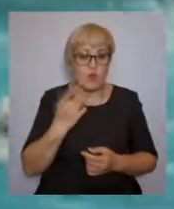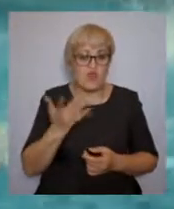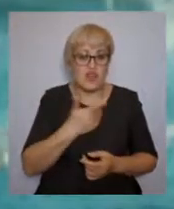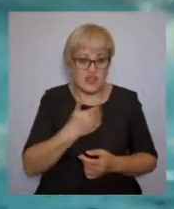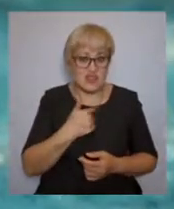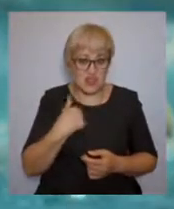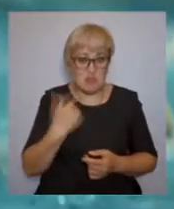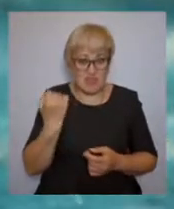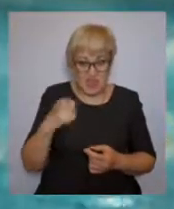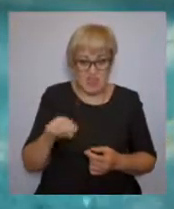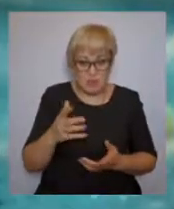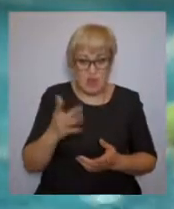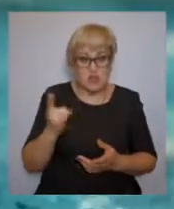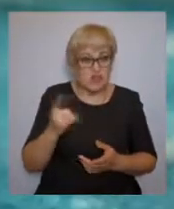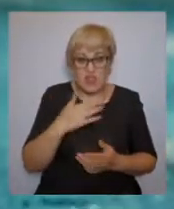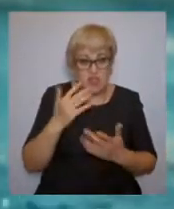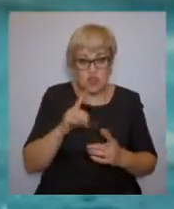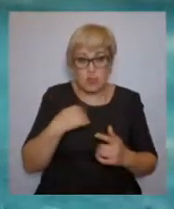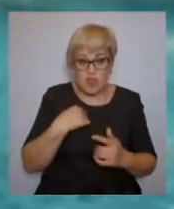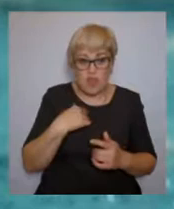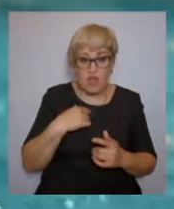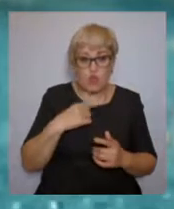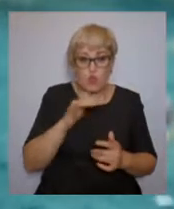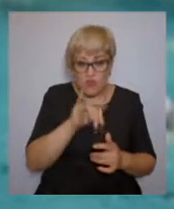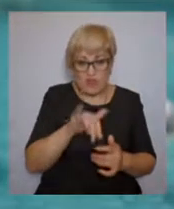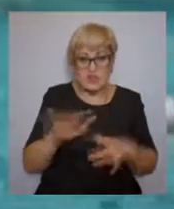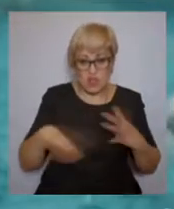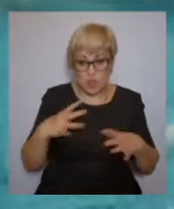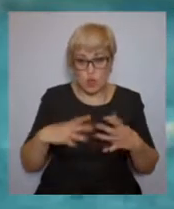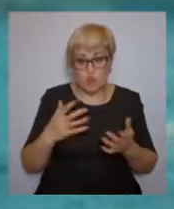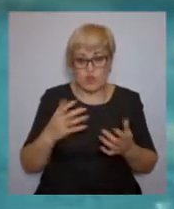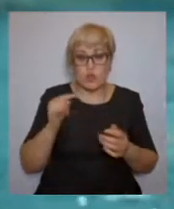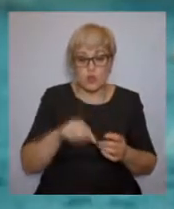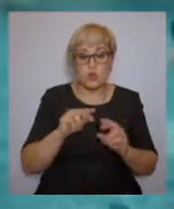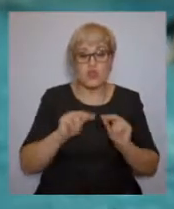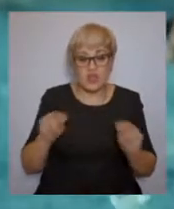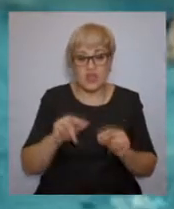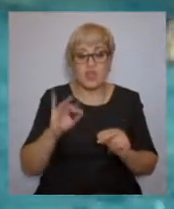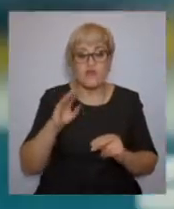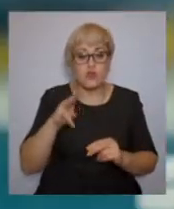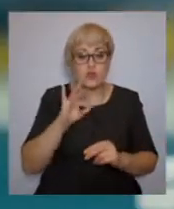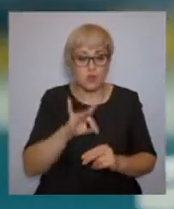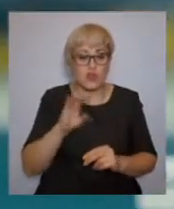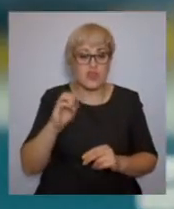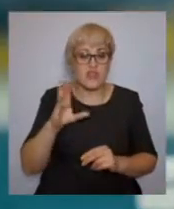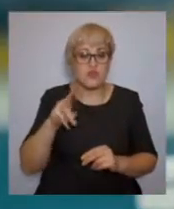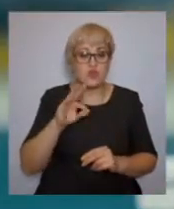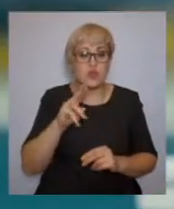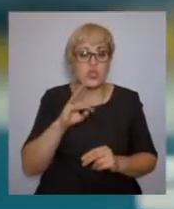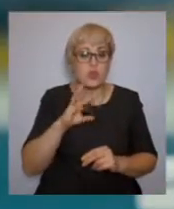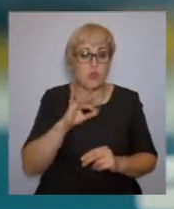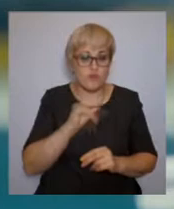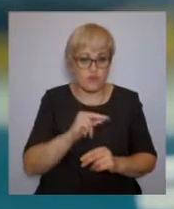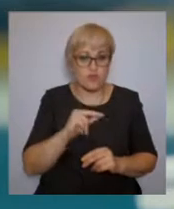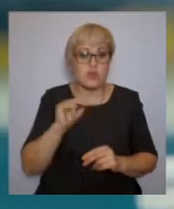который мы привели до этого преданность плаванию как бы она давала себе знаке до долго я не уговаривал не